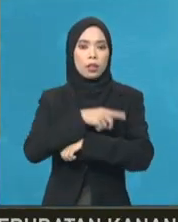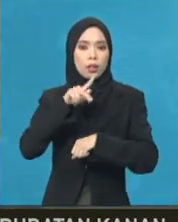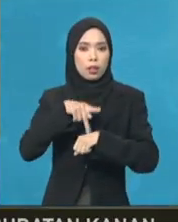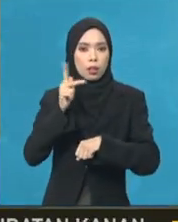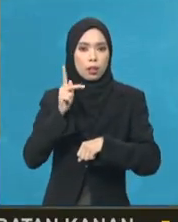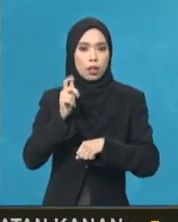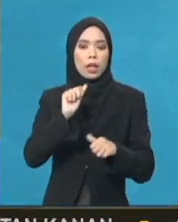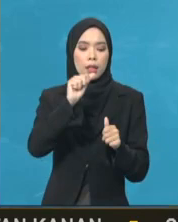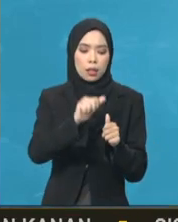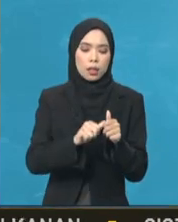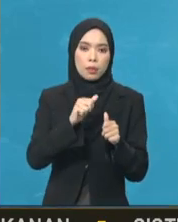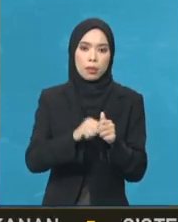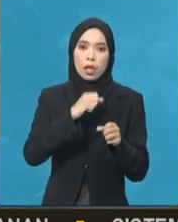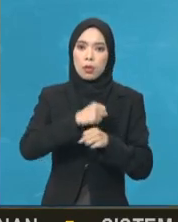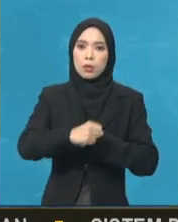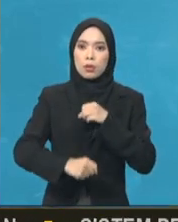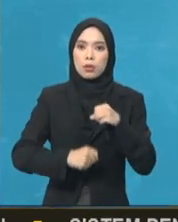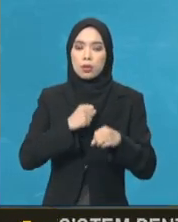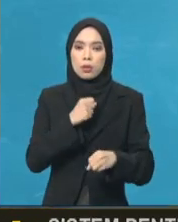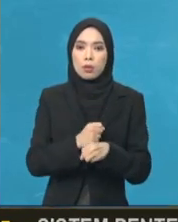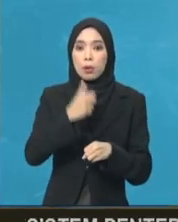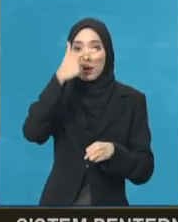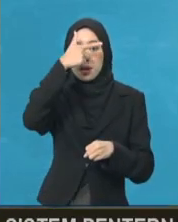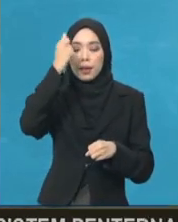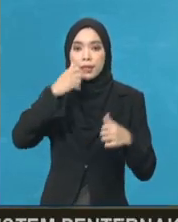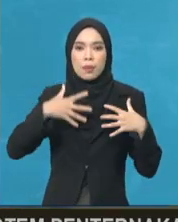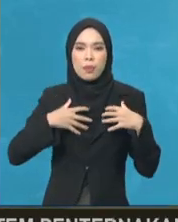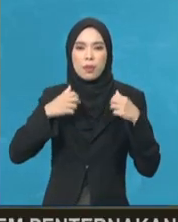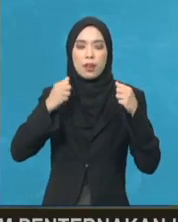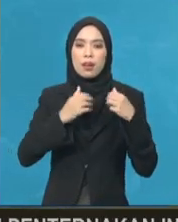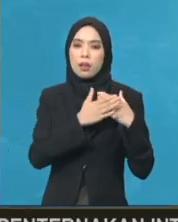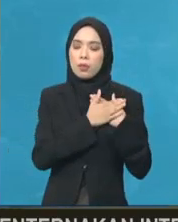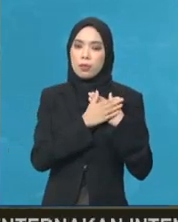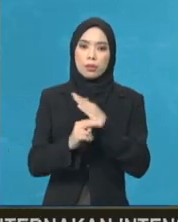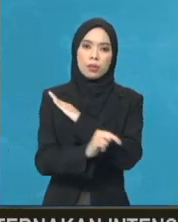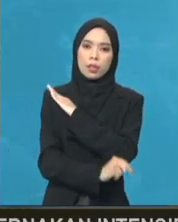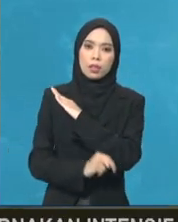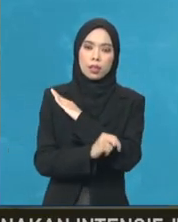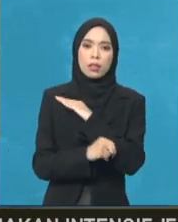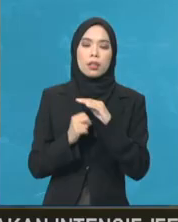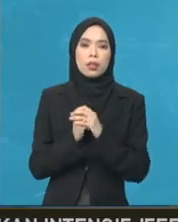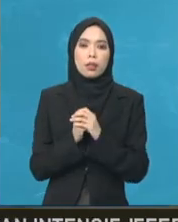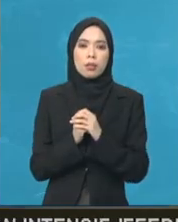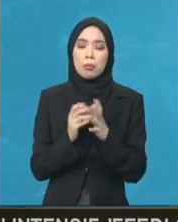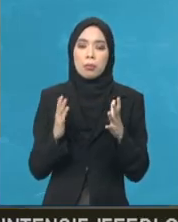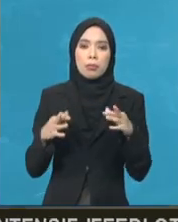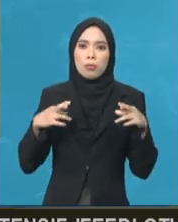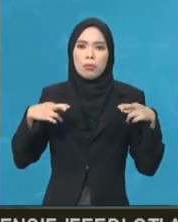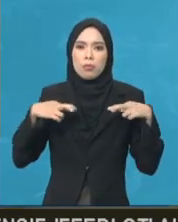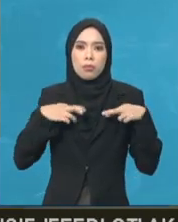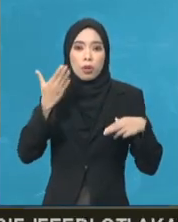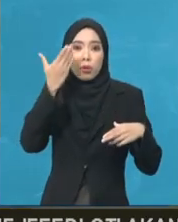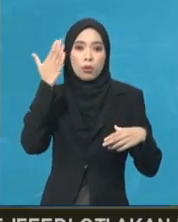tiap-tiap tahun adalah disebabkan semangat petrotech kebangsaan walaupun sudah bersarang hampir